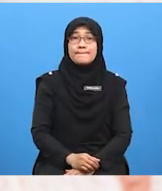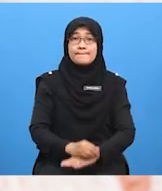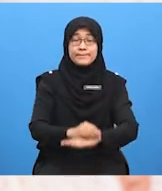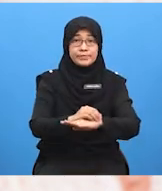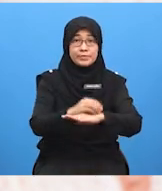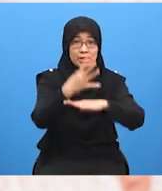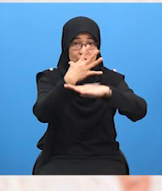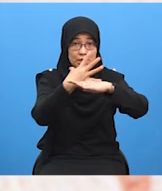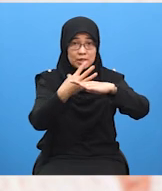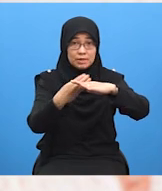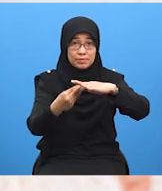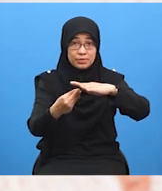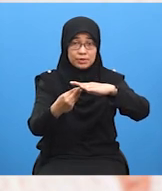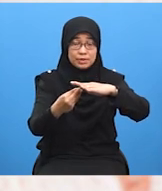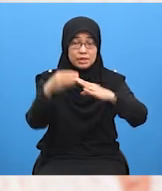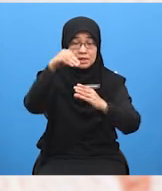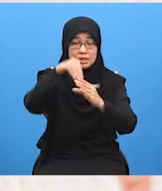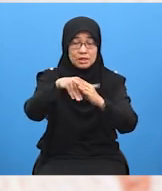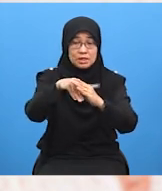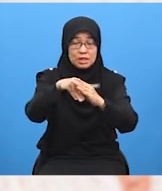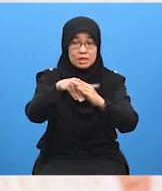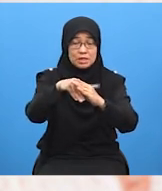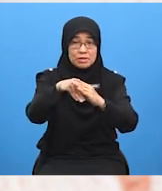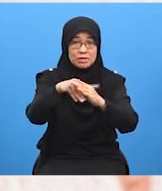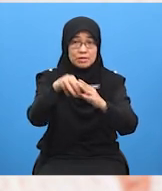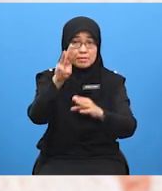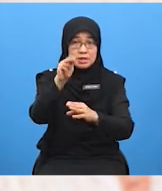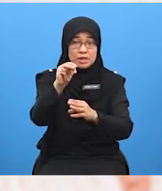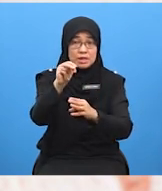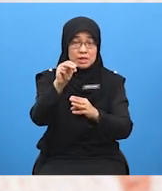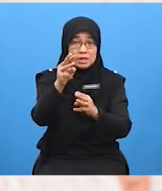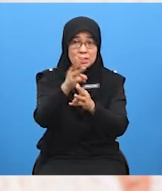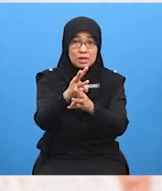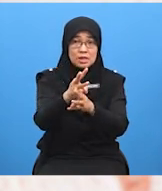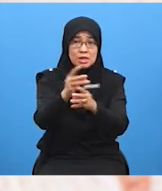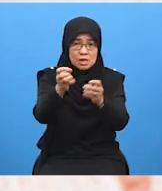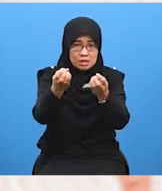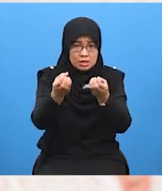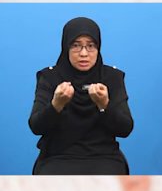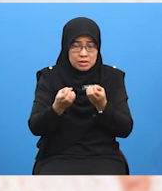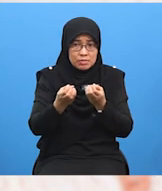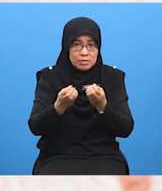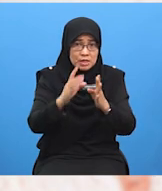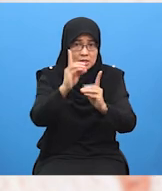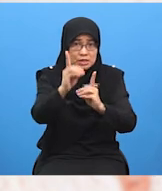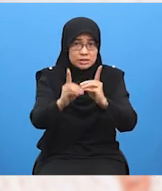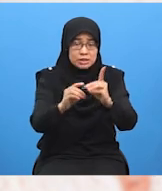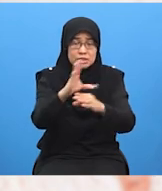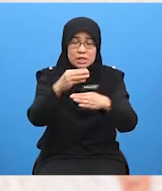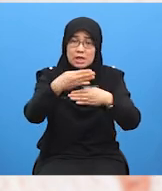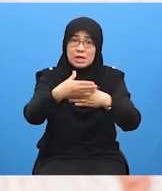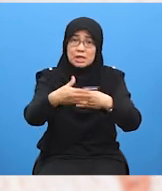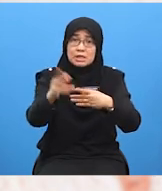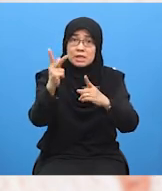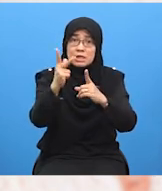Input dalam mikro pengawal menerima isyarat dan menghantar kepada unit pemprosesan